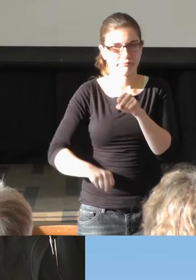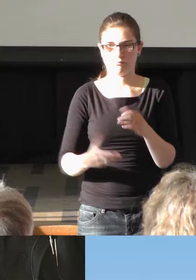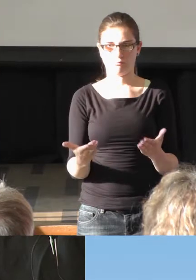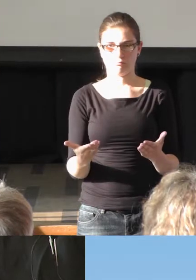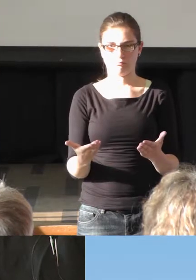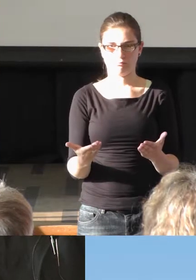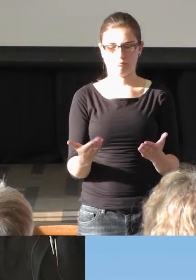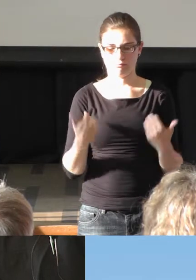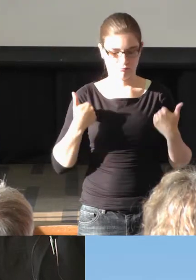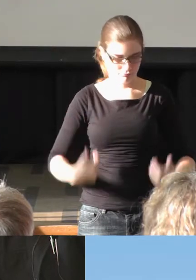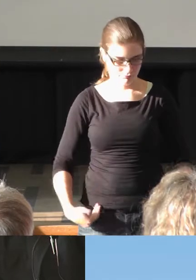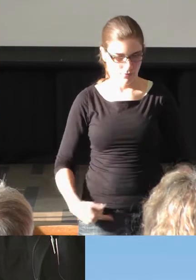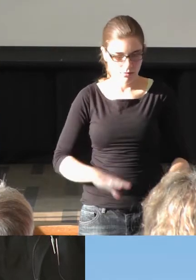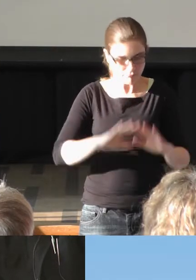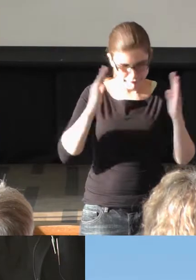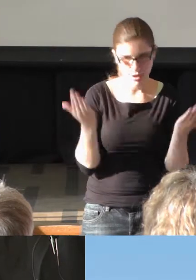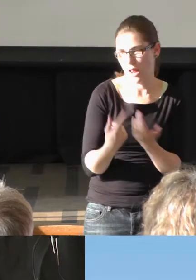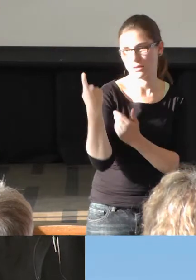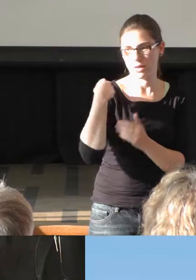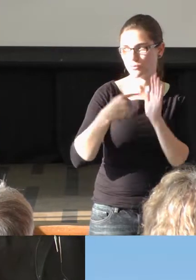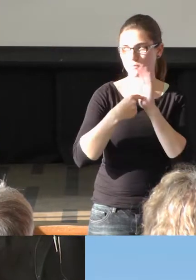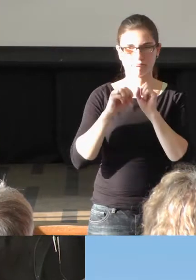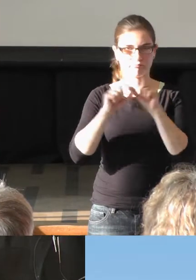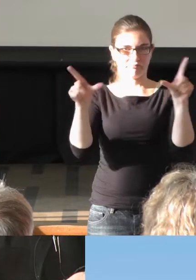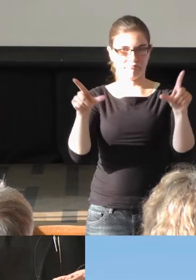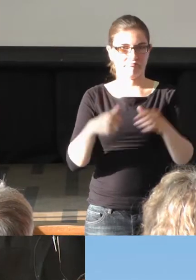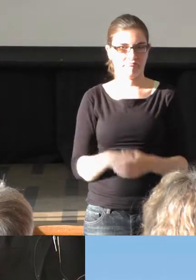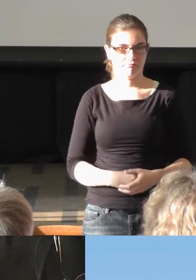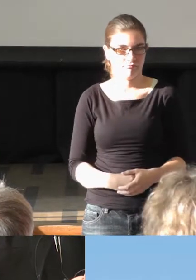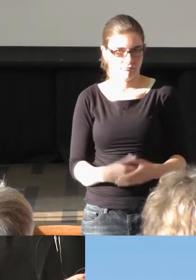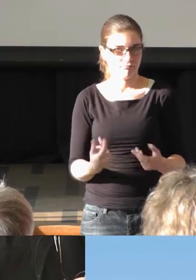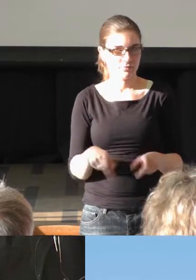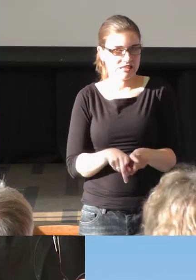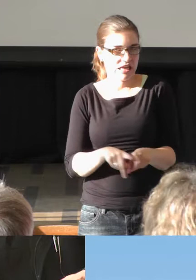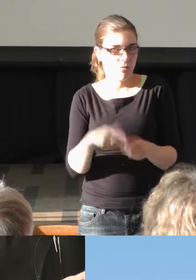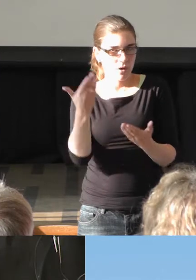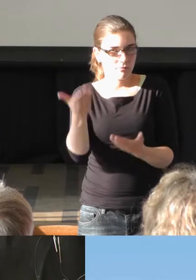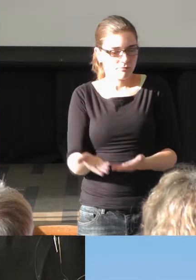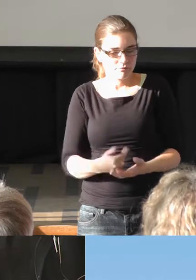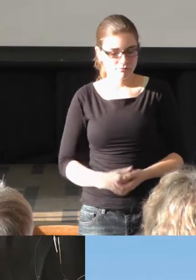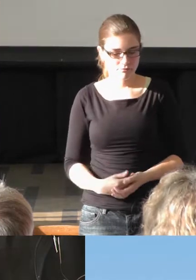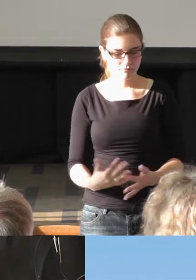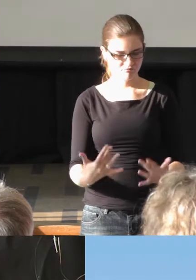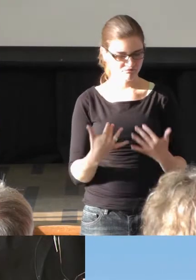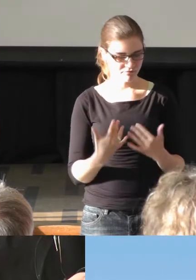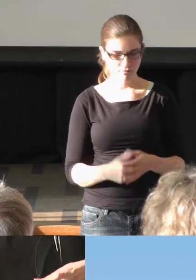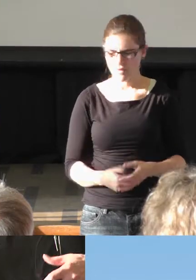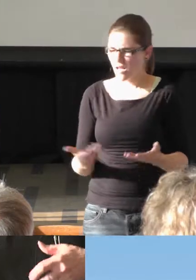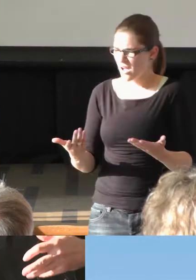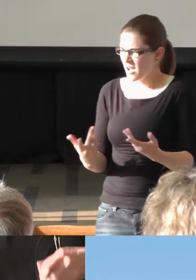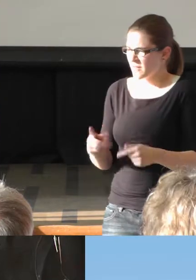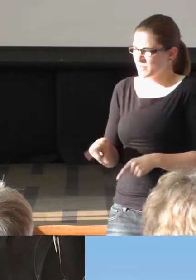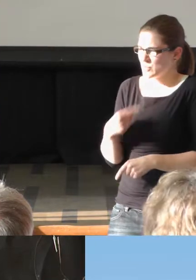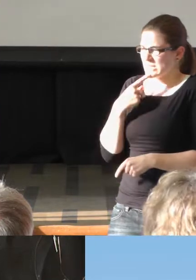der ganze Baukasten, hier vorgestellt wurde, eigentlich. Sie müssen das jetzt nicht beantworten, aber was macht so eine Krankheit mit einem? Die